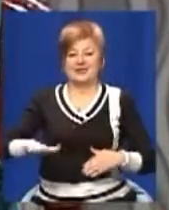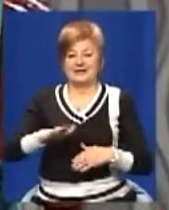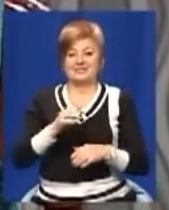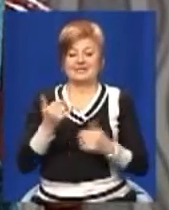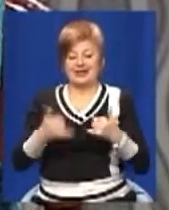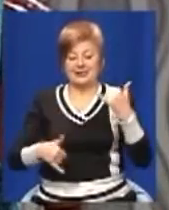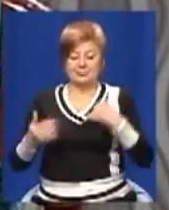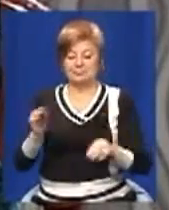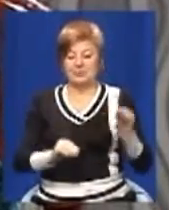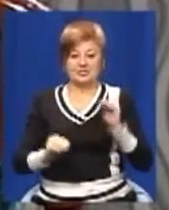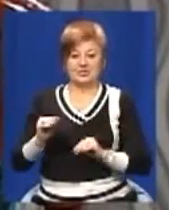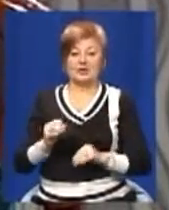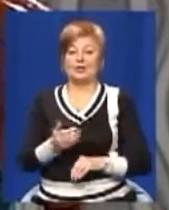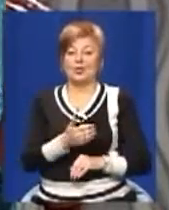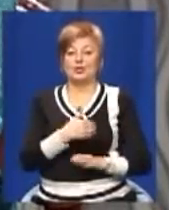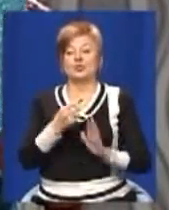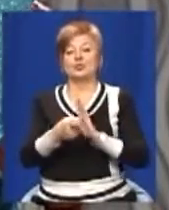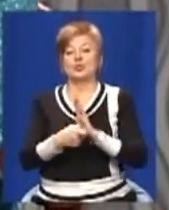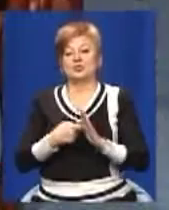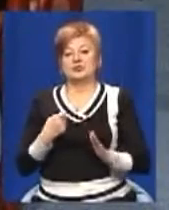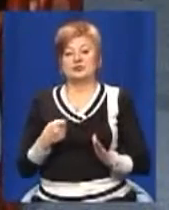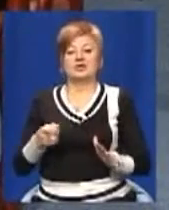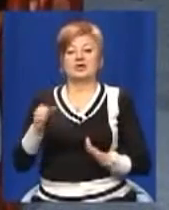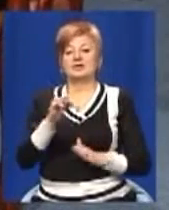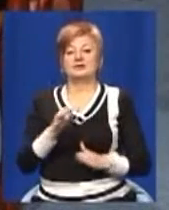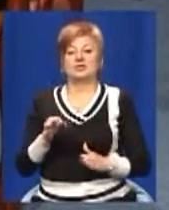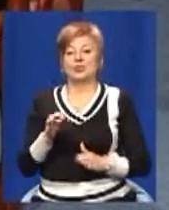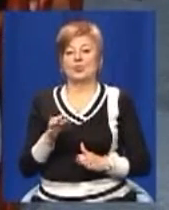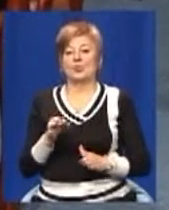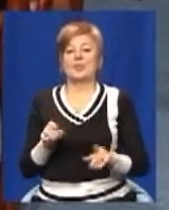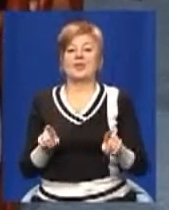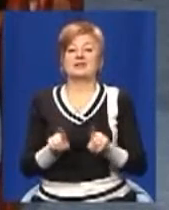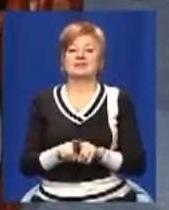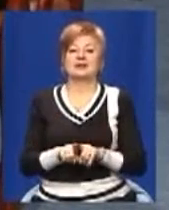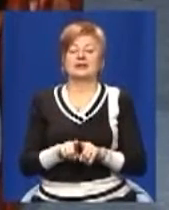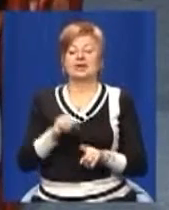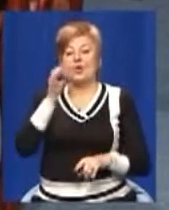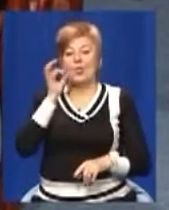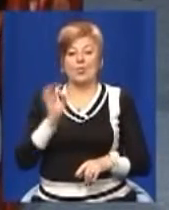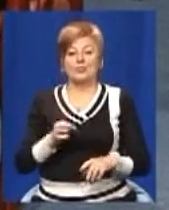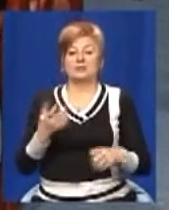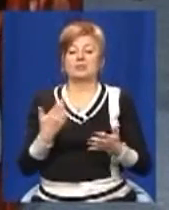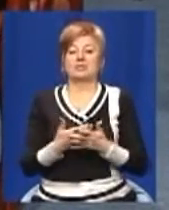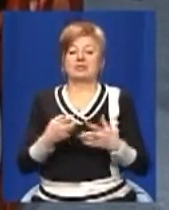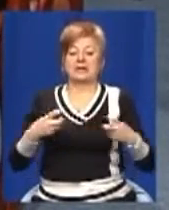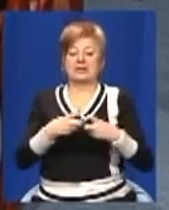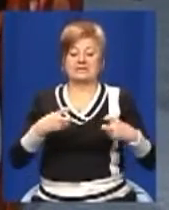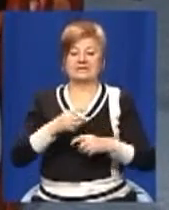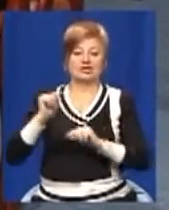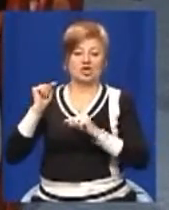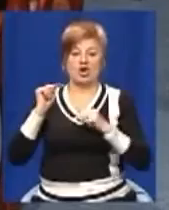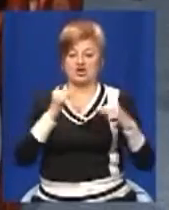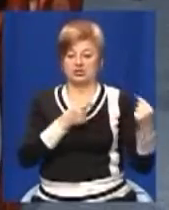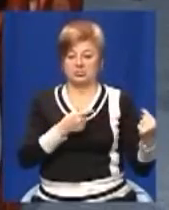там хімічив. А хотілося б тобі дізнатися, до речі, про таку, як такий досвід, як гумовий шашлик. Чуєш ти щось про